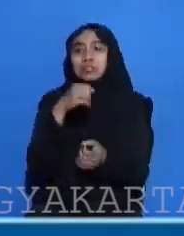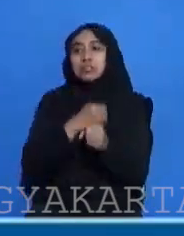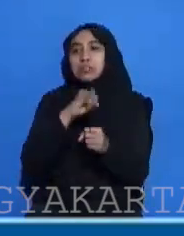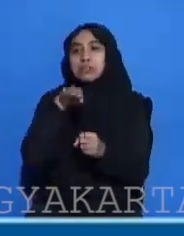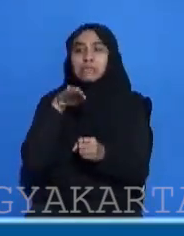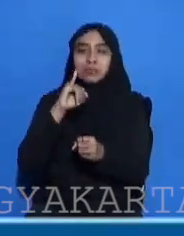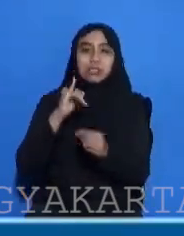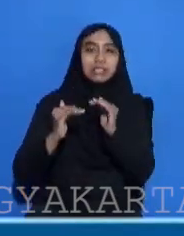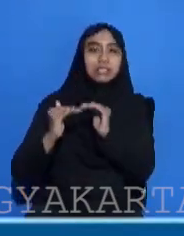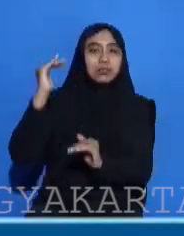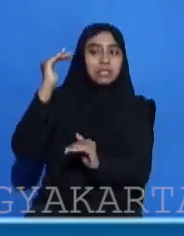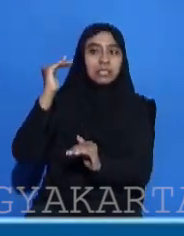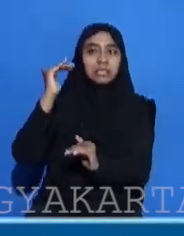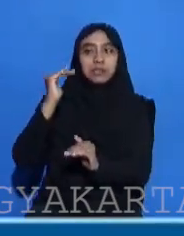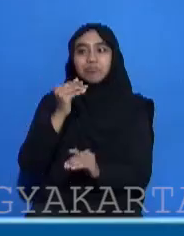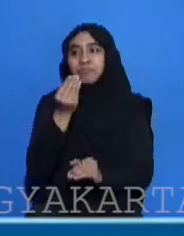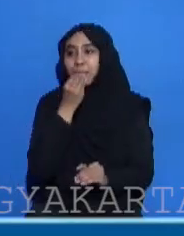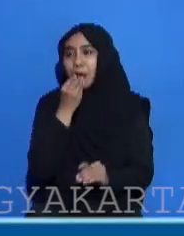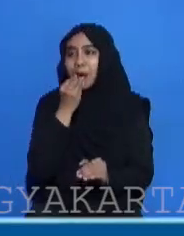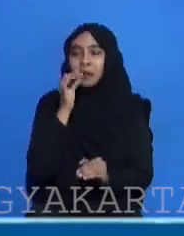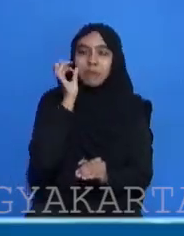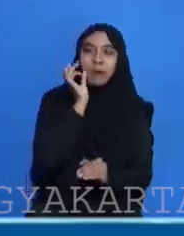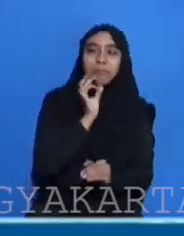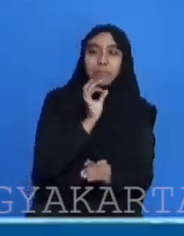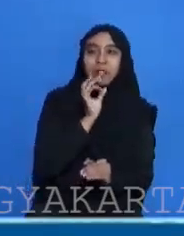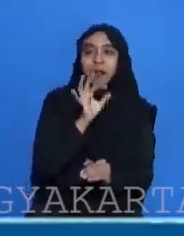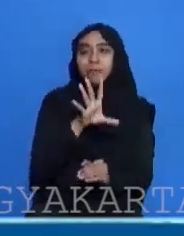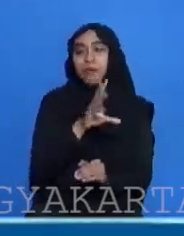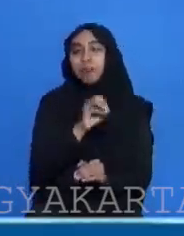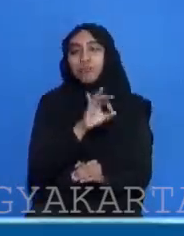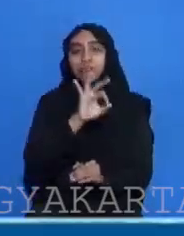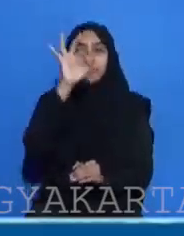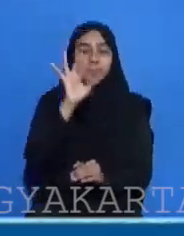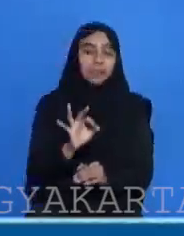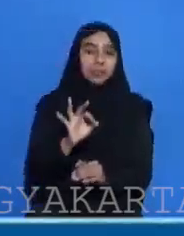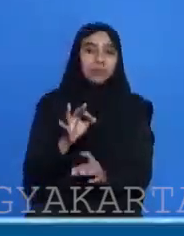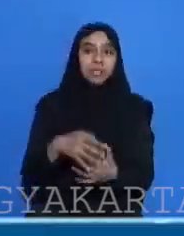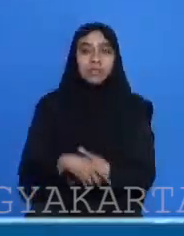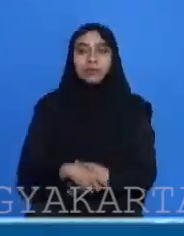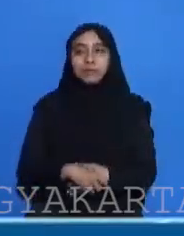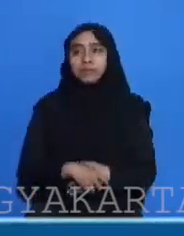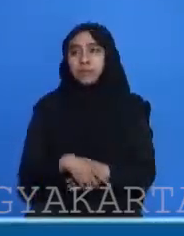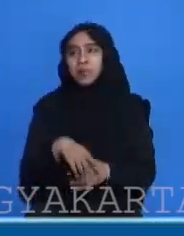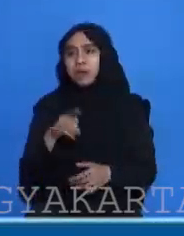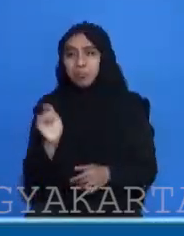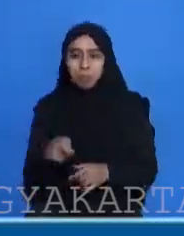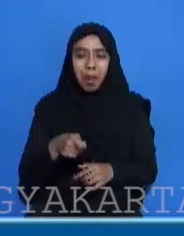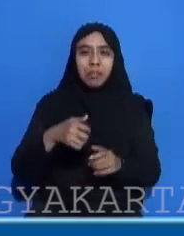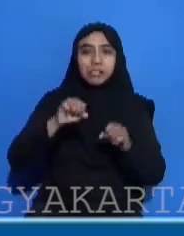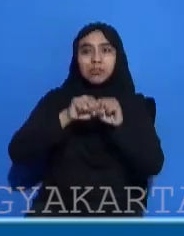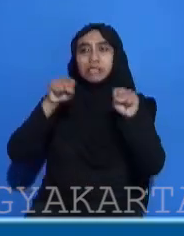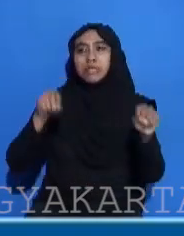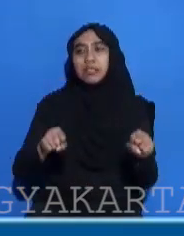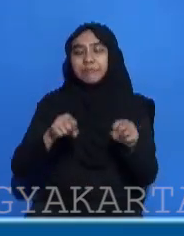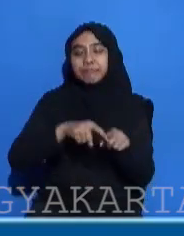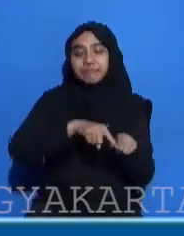pecahan pakan lengkung ngirit Enggo sakit persen gajah wingirit pakan lumantar sistem sirkulasi oksigen meniko